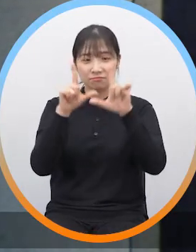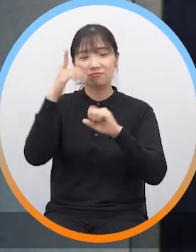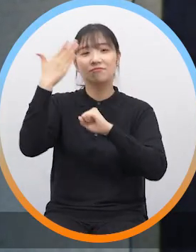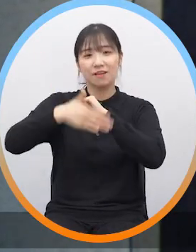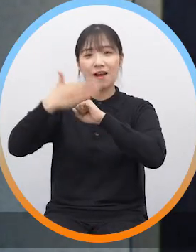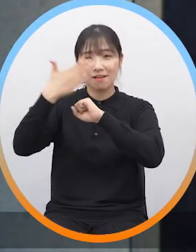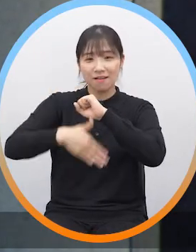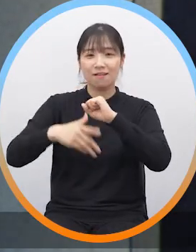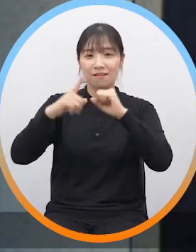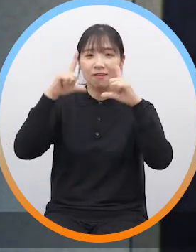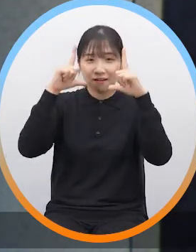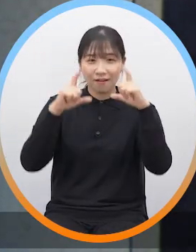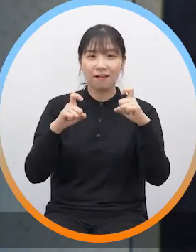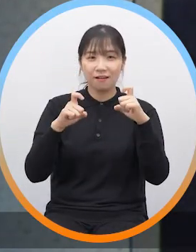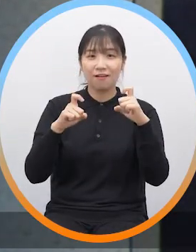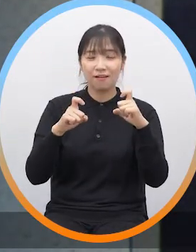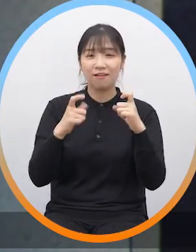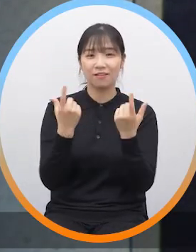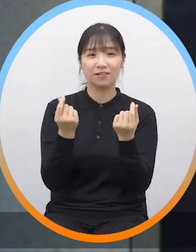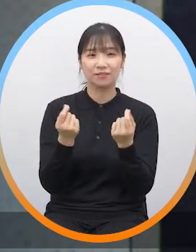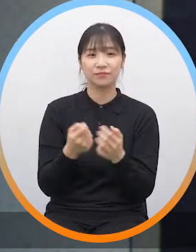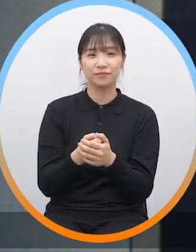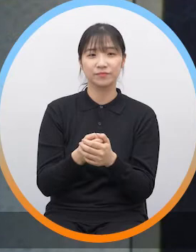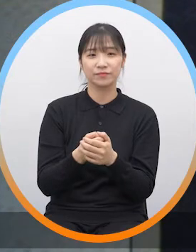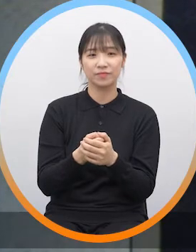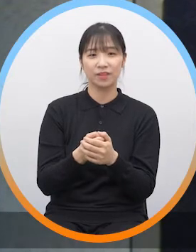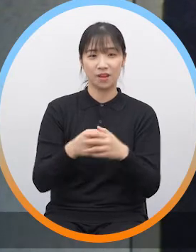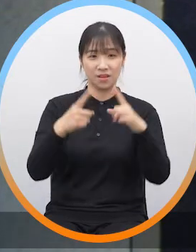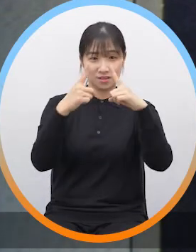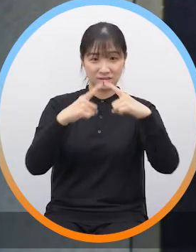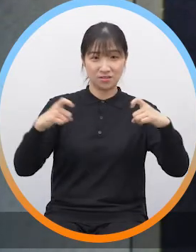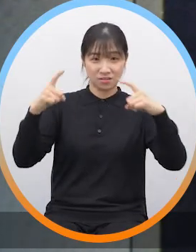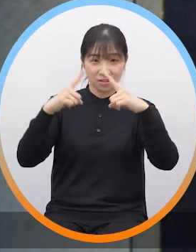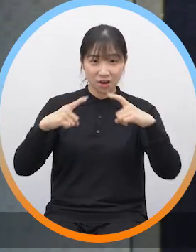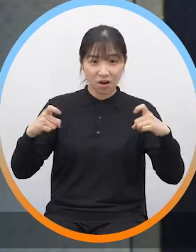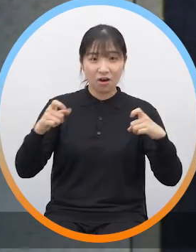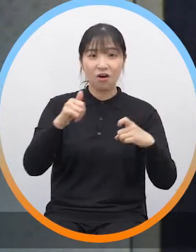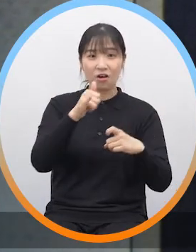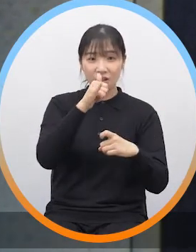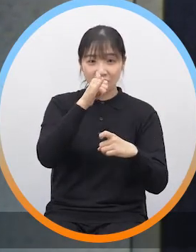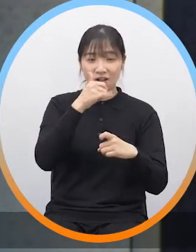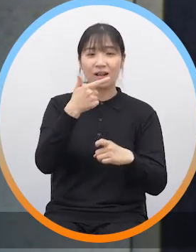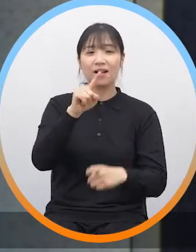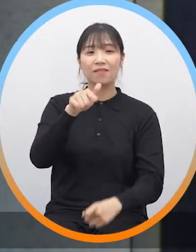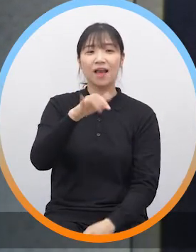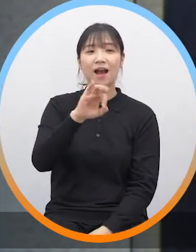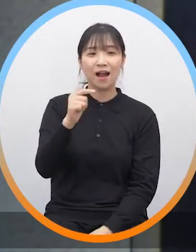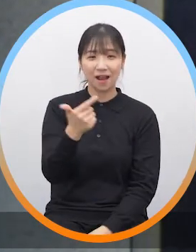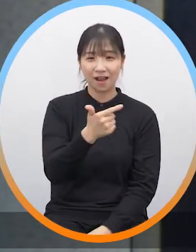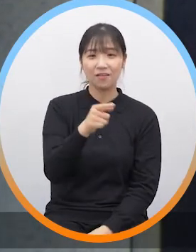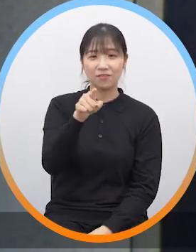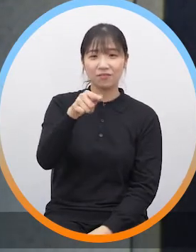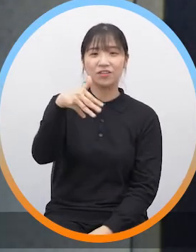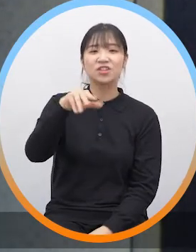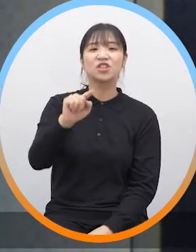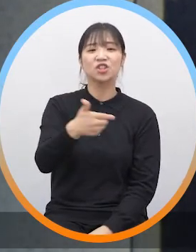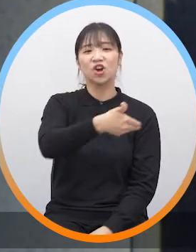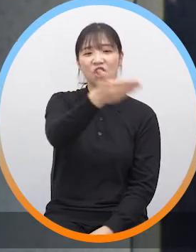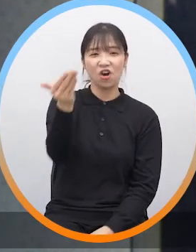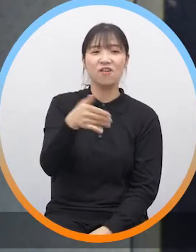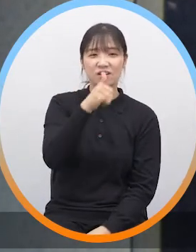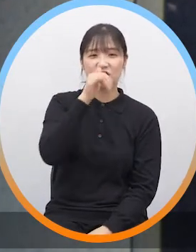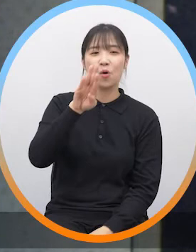사진인데 이것은 나간에 이제 지도를 그렸습니다. 성이 있으면 나간도 천이 있죠. 이쪽에 이제 벌교